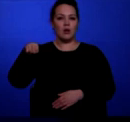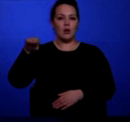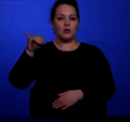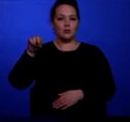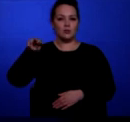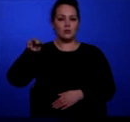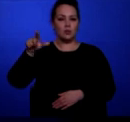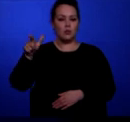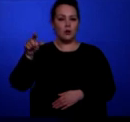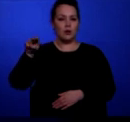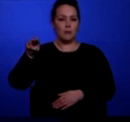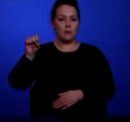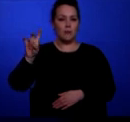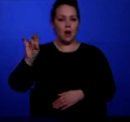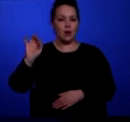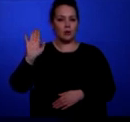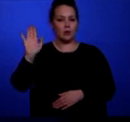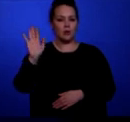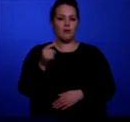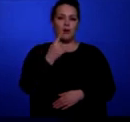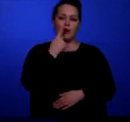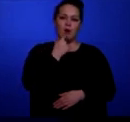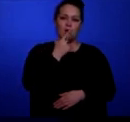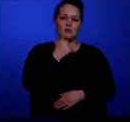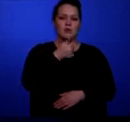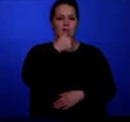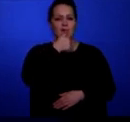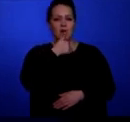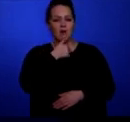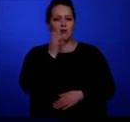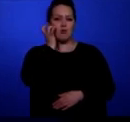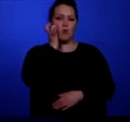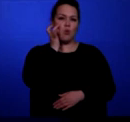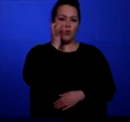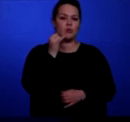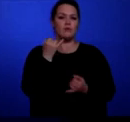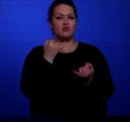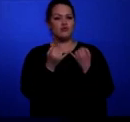Посмотрите, все они разные. Красные, фиолетовые, розовые, желтые.